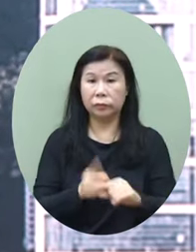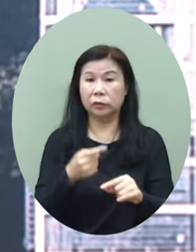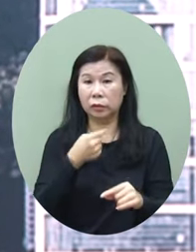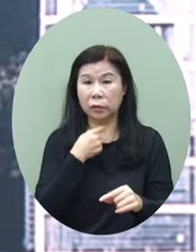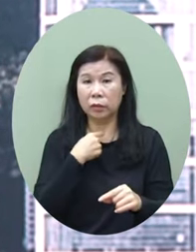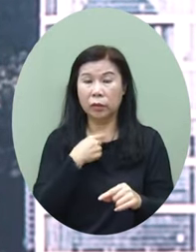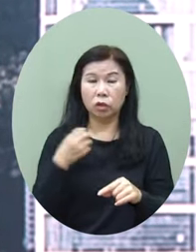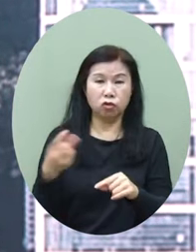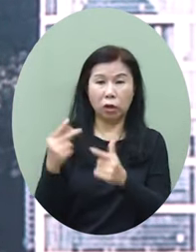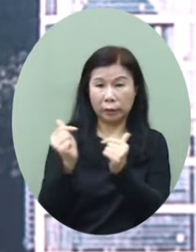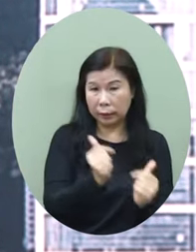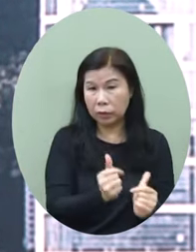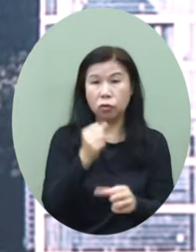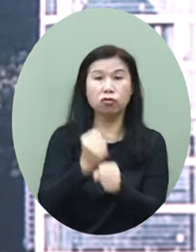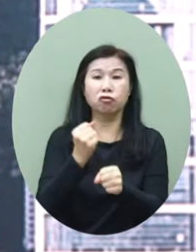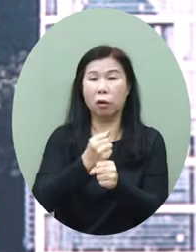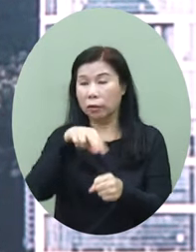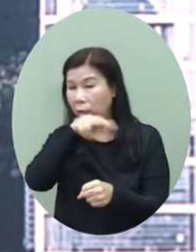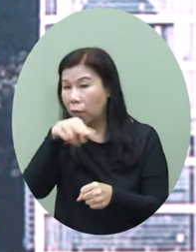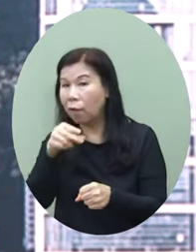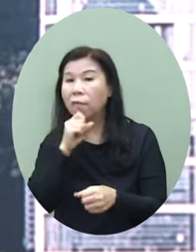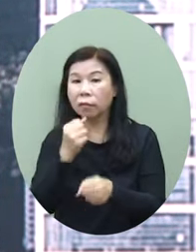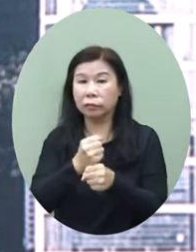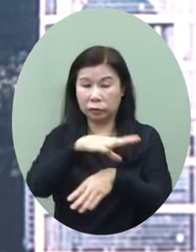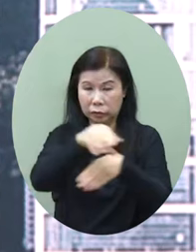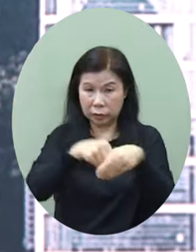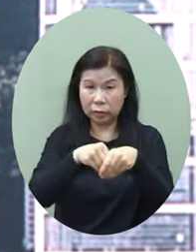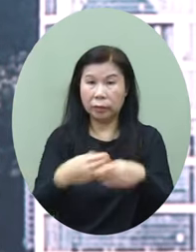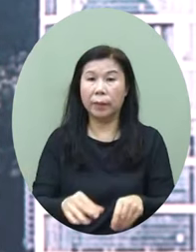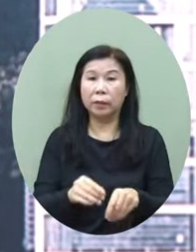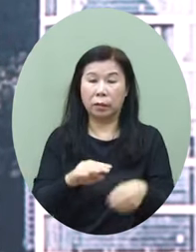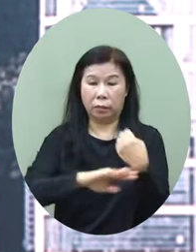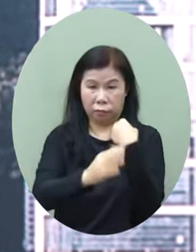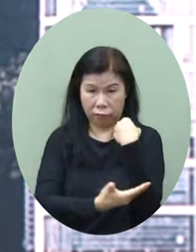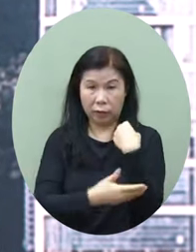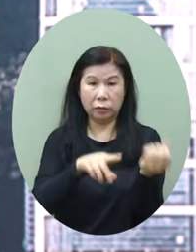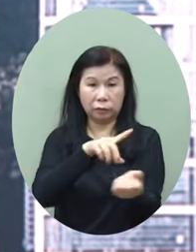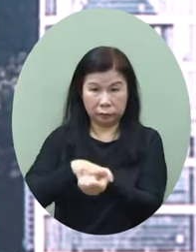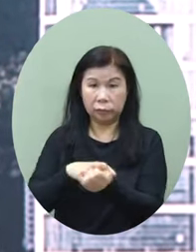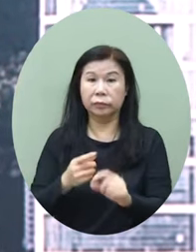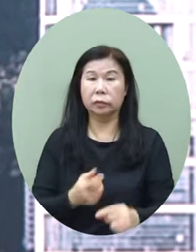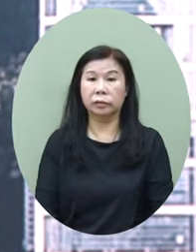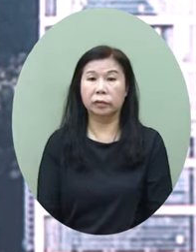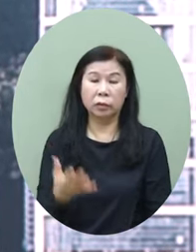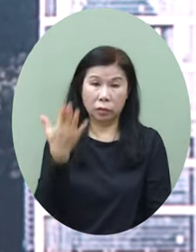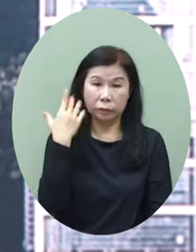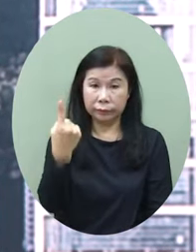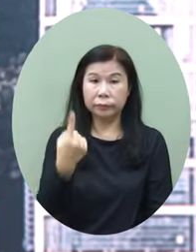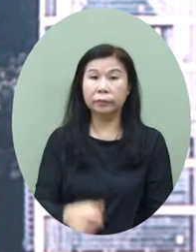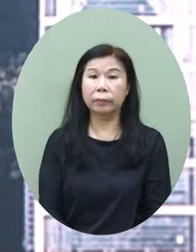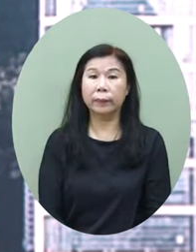有後續工作的所以後續工作就包括執法了所以在昨天